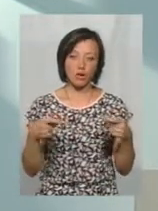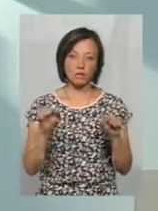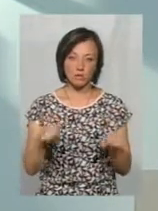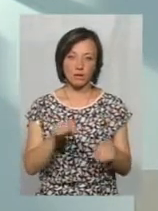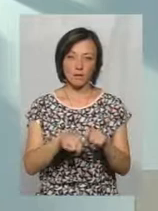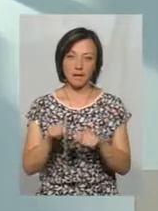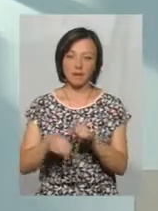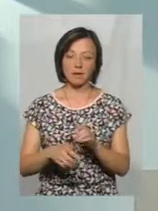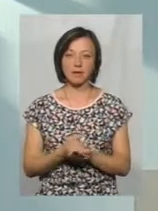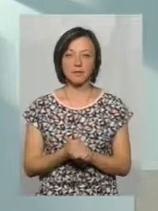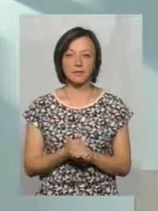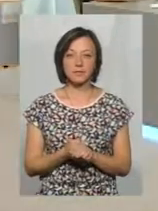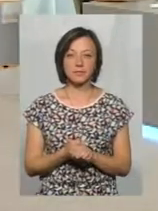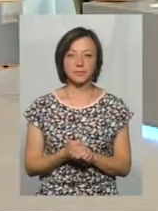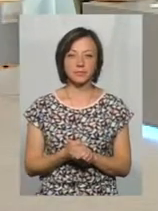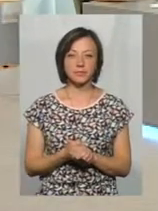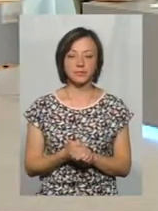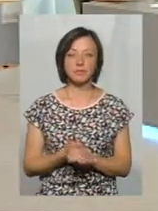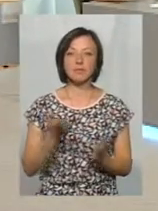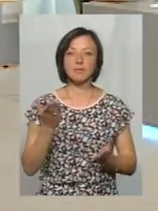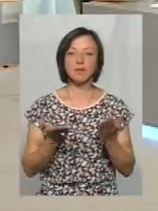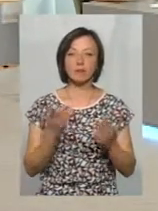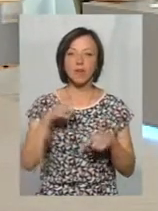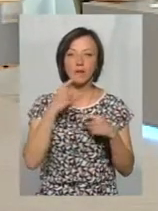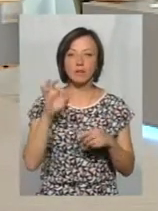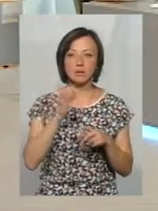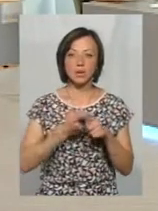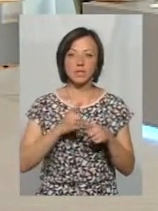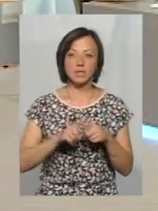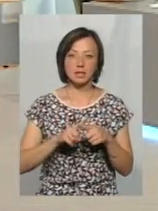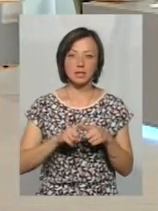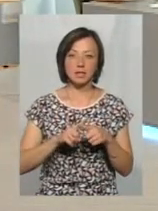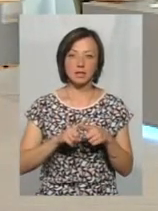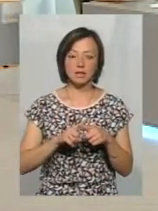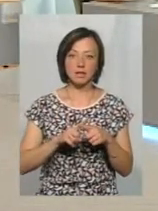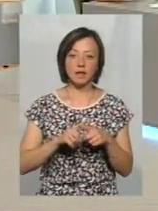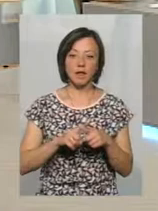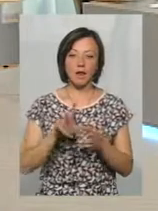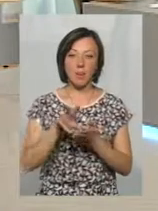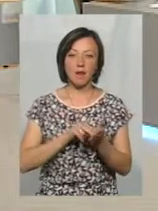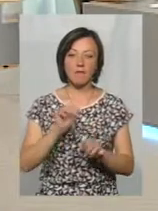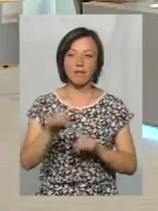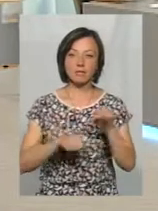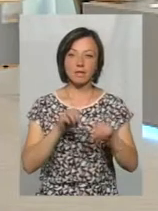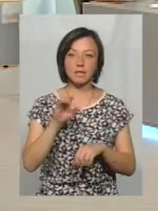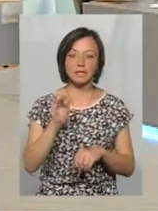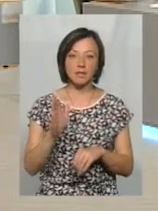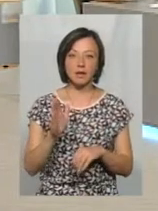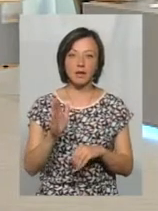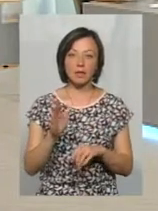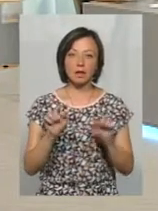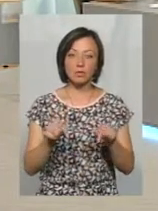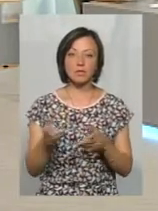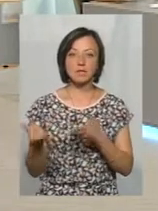перевірити. Ну, якщо, авторитет організації. Якщо говорити про цих, от, як, наприклад, велосипедистів, так, тобто тут же